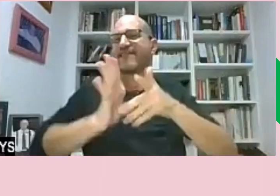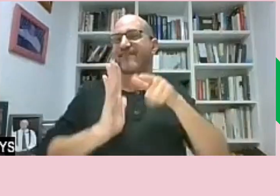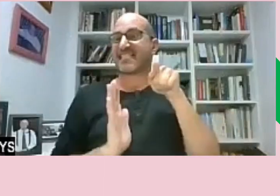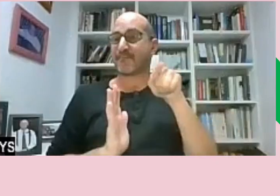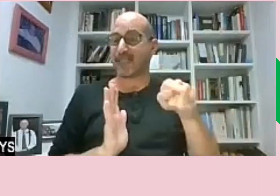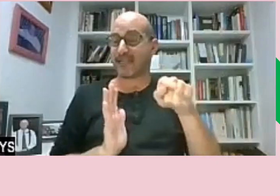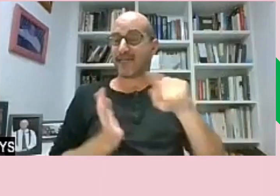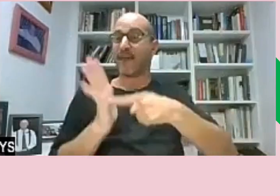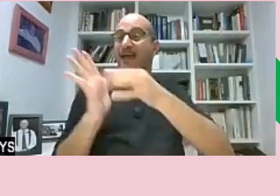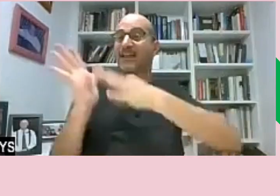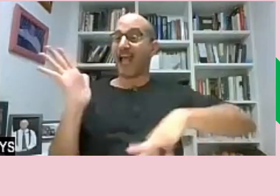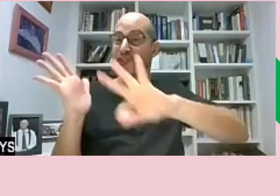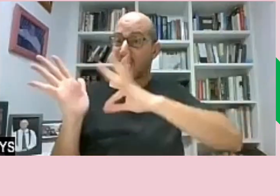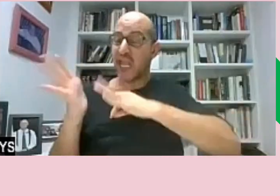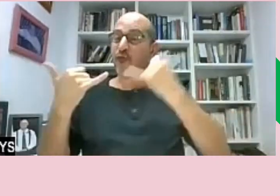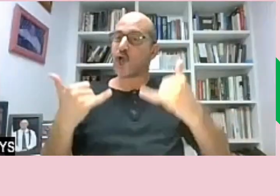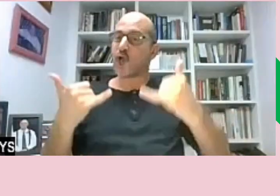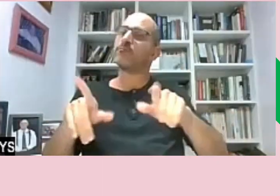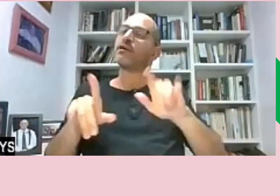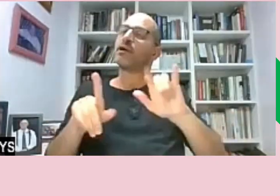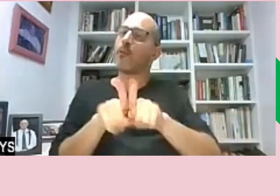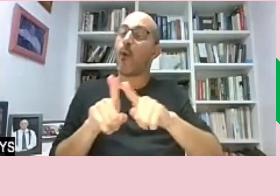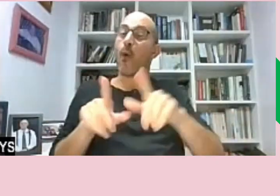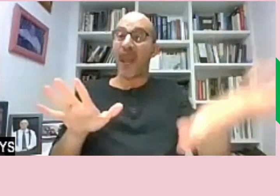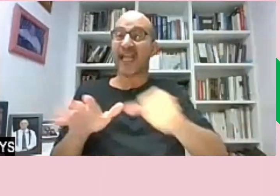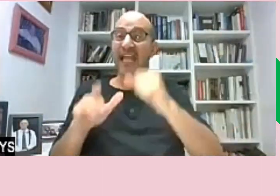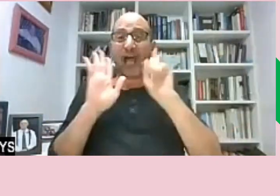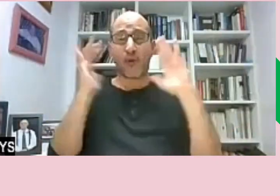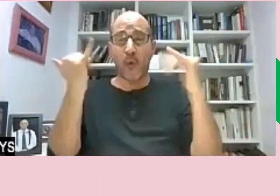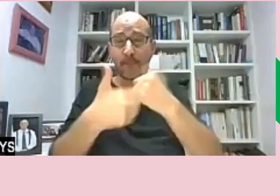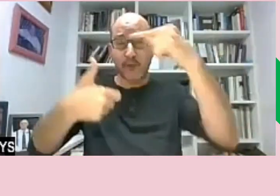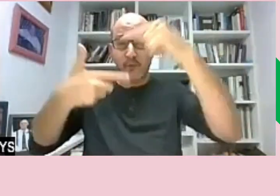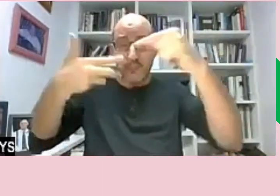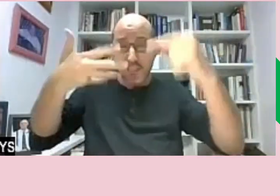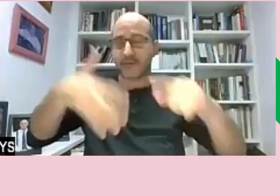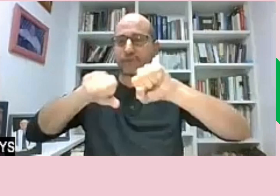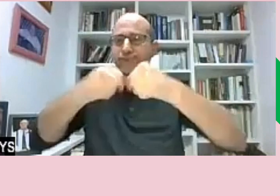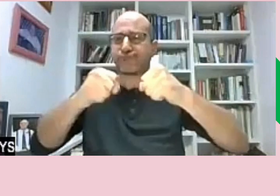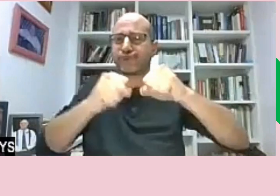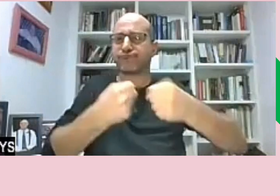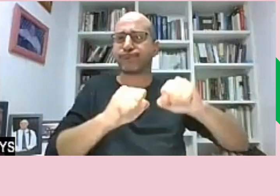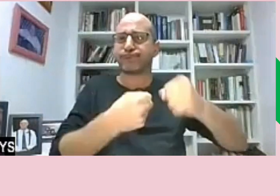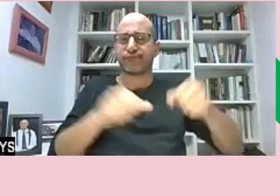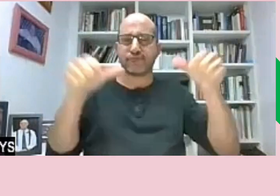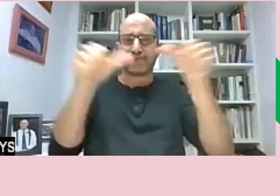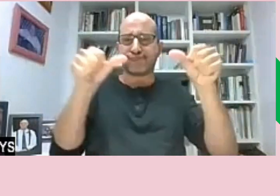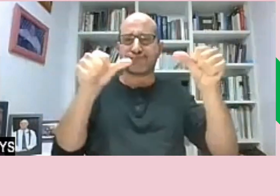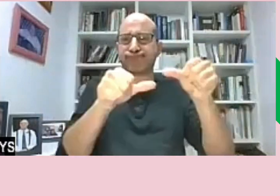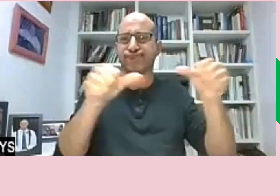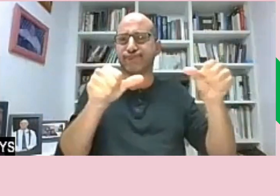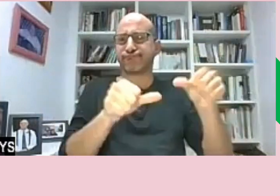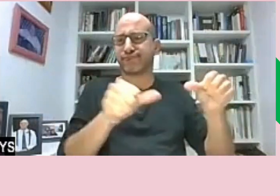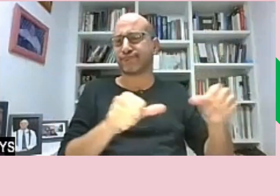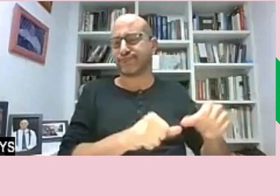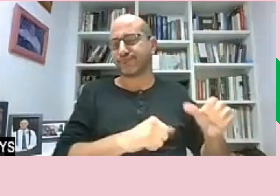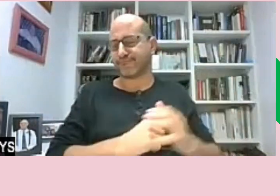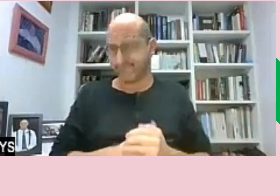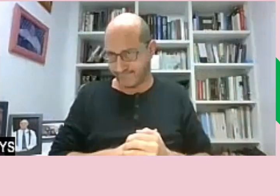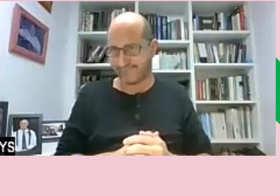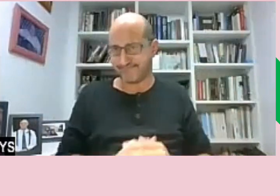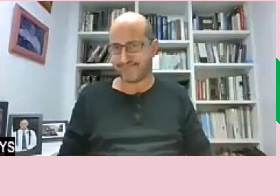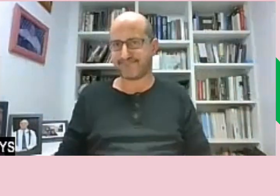שקיימות לגבי שפת הסימנים. והמטרה שלנו היום בעצם לקחת את כל המיתוסים האלה ולשבור אותם אחת אחת.